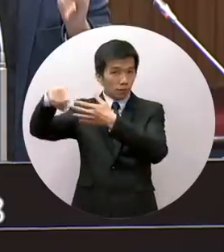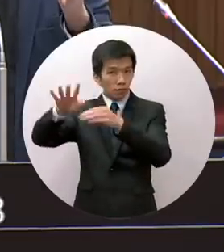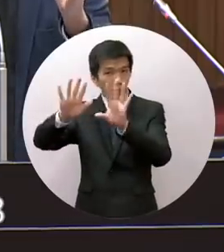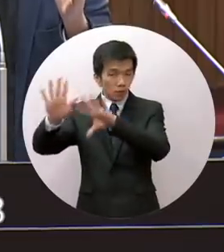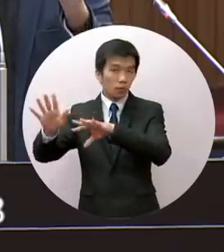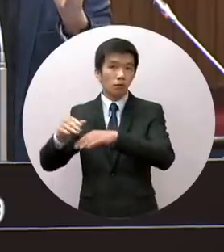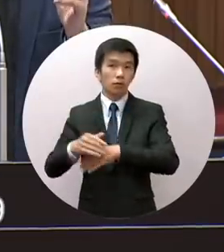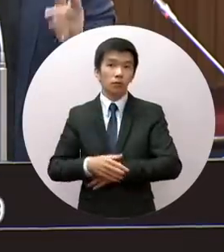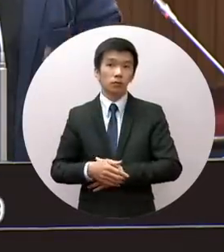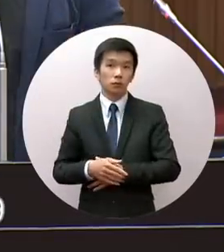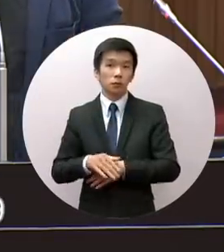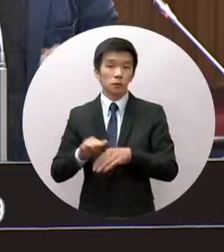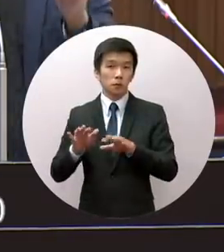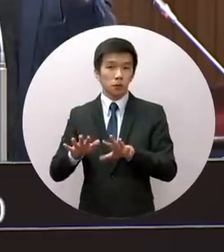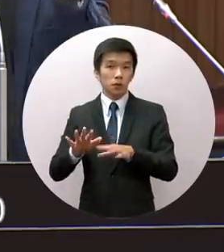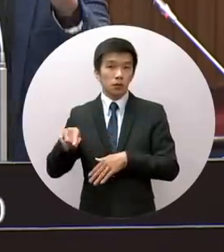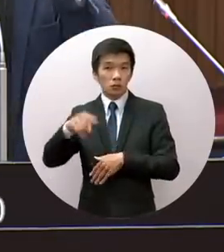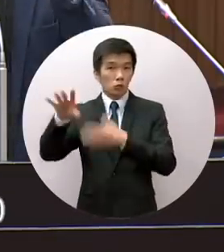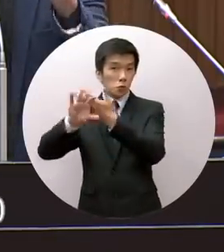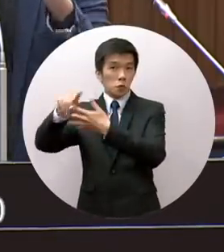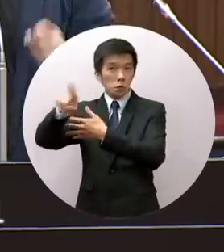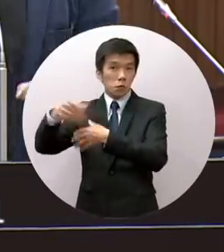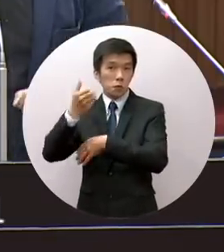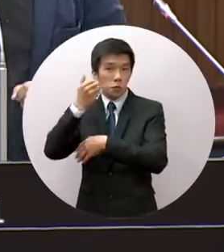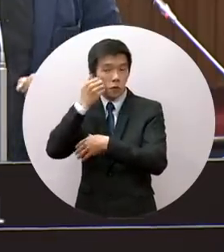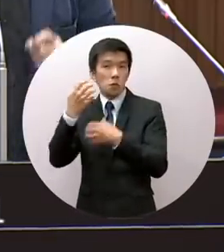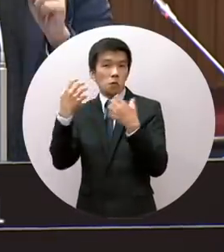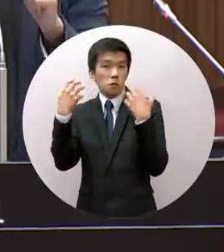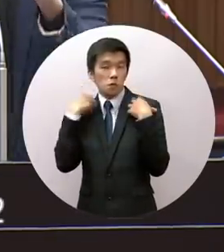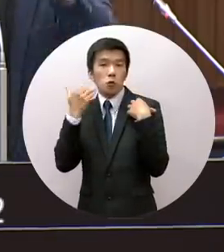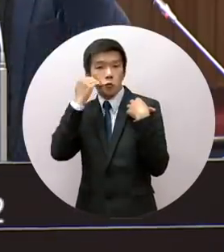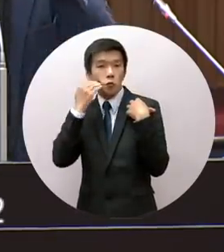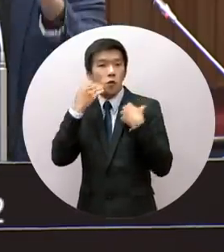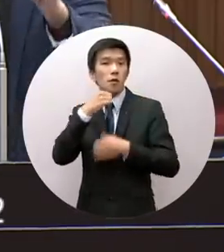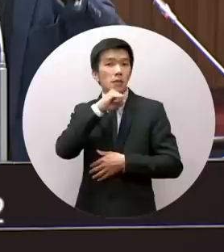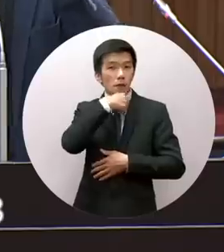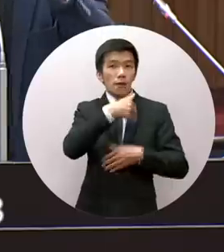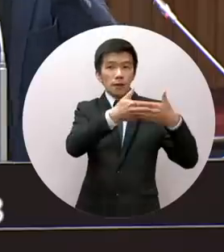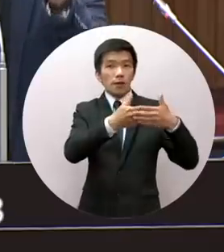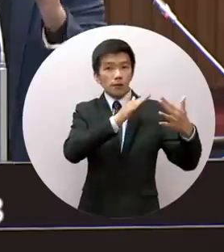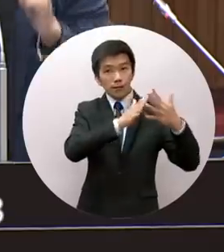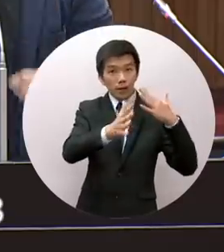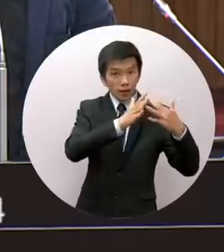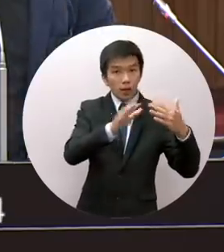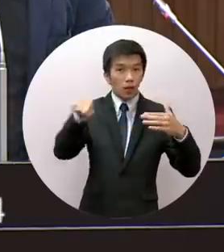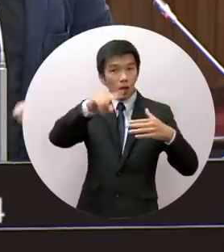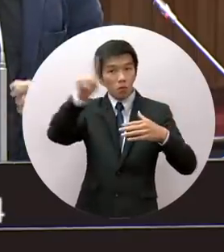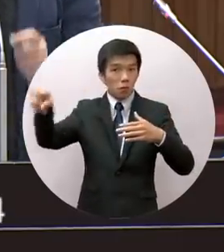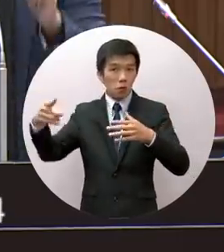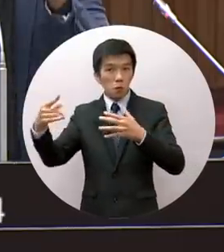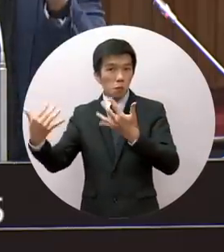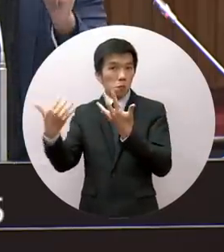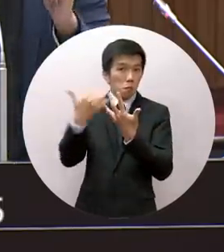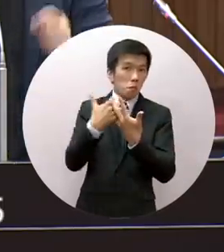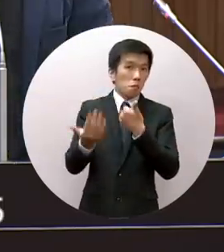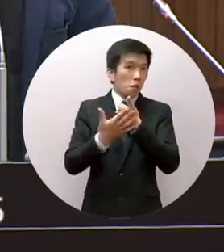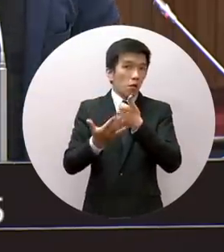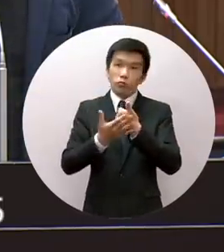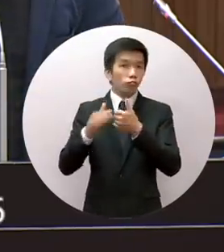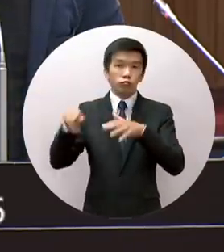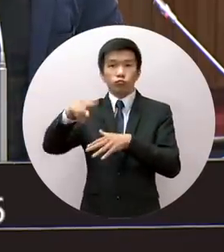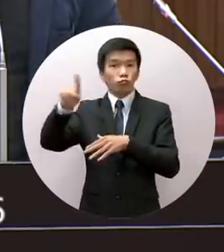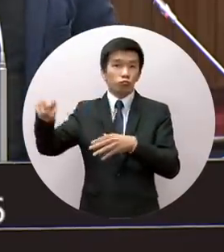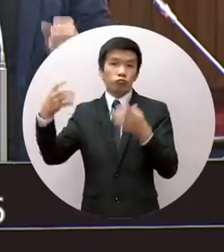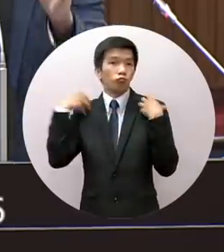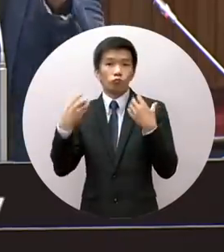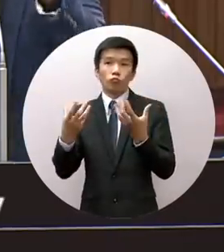有一个国家目前有义务在台海发生战争的时候进来，即使在台湾关系法里面也明文